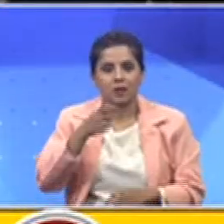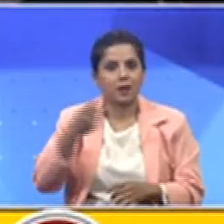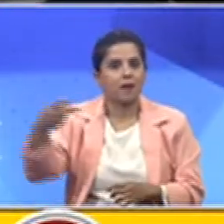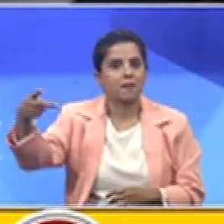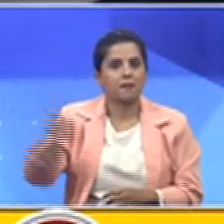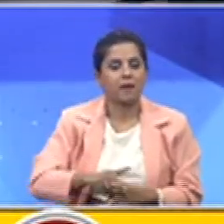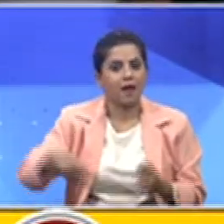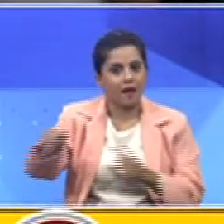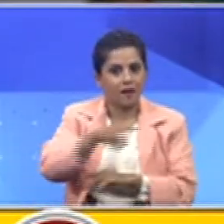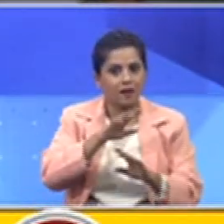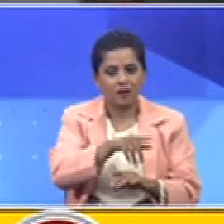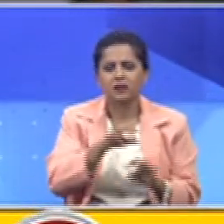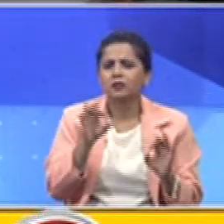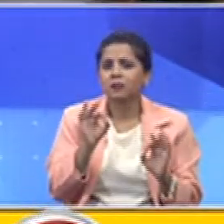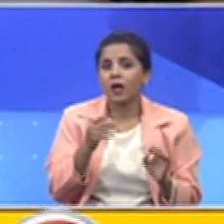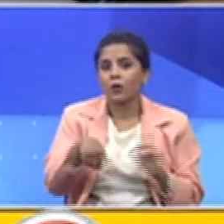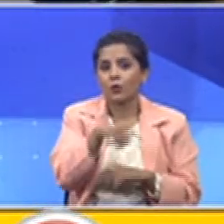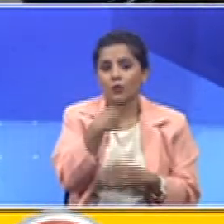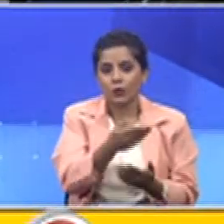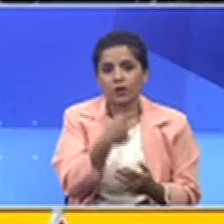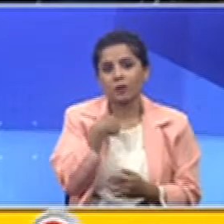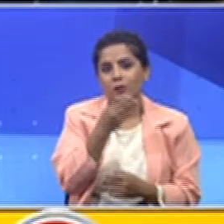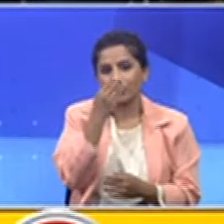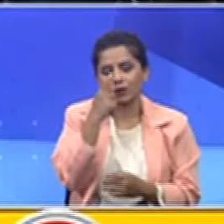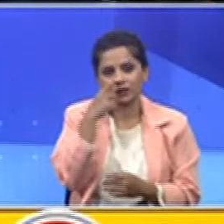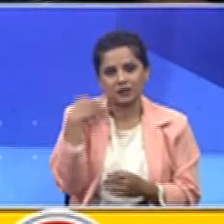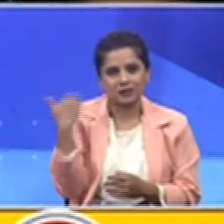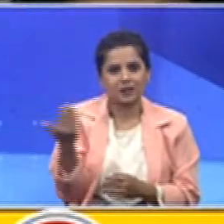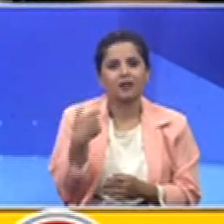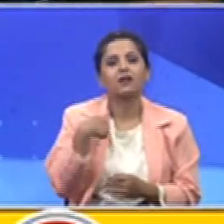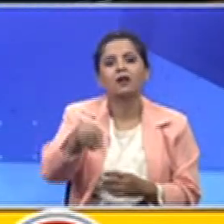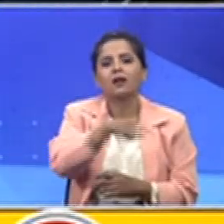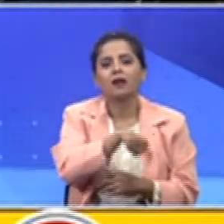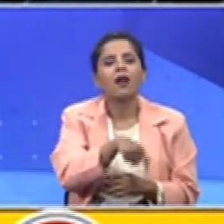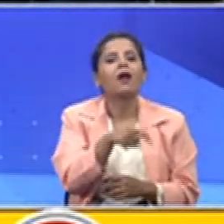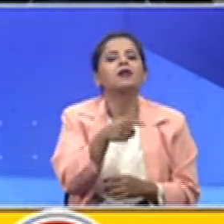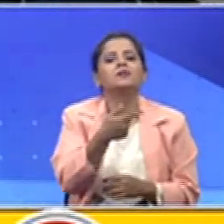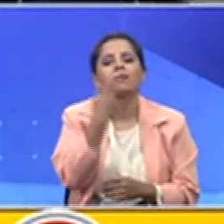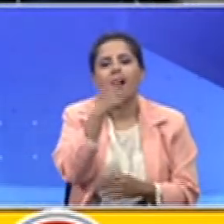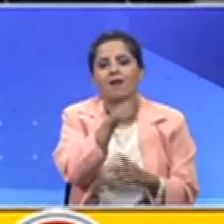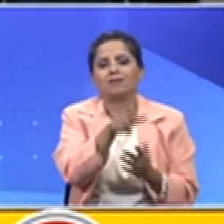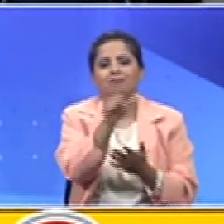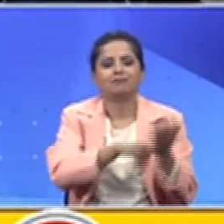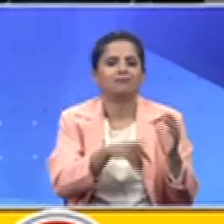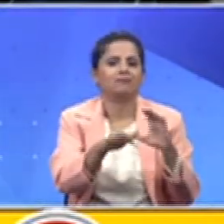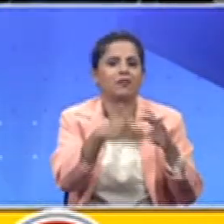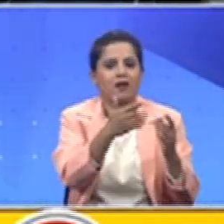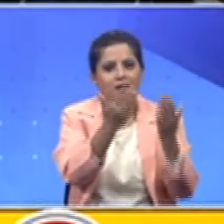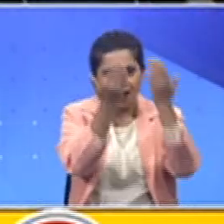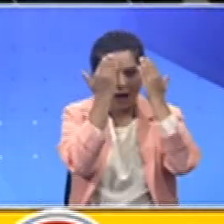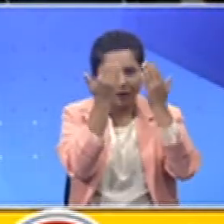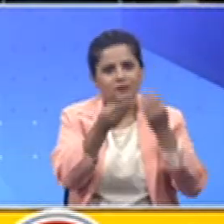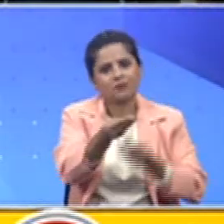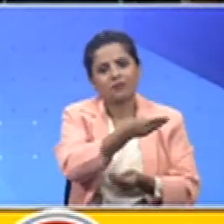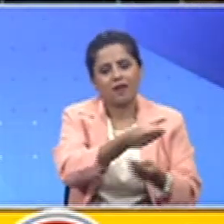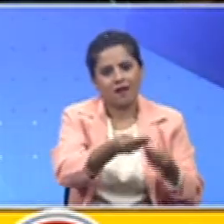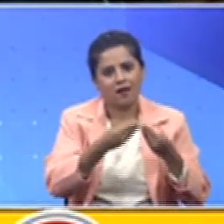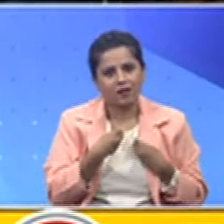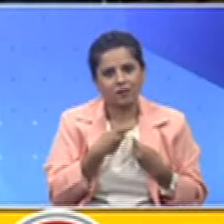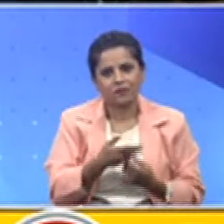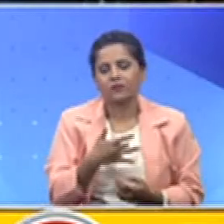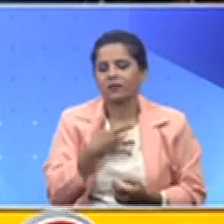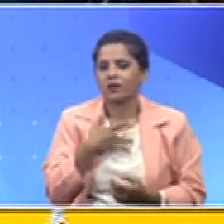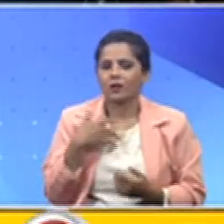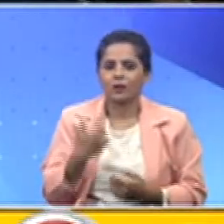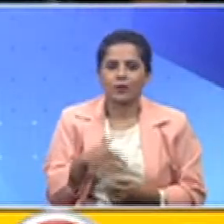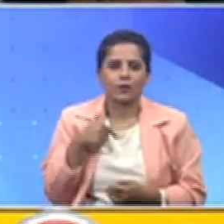ने, विशेषकर हमारी माताओं बहनों ने चिट्ठी लिखकर जो आशीर्वाद दिया है, वो अपने आप